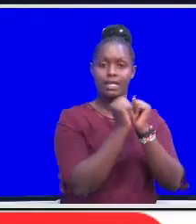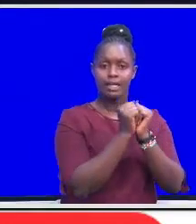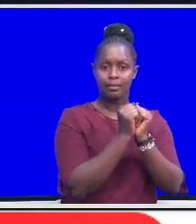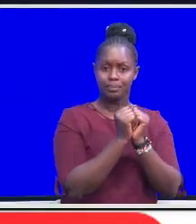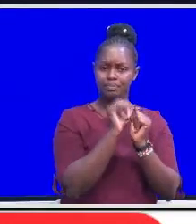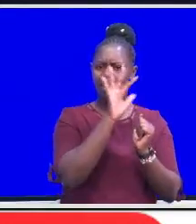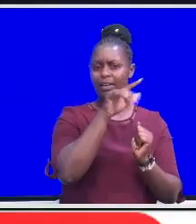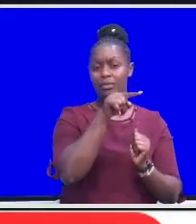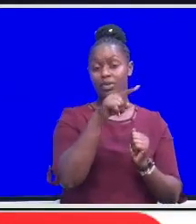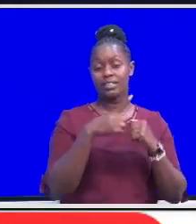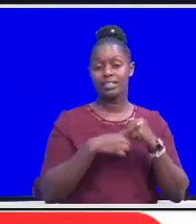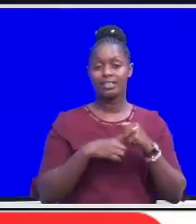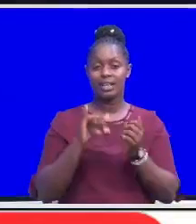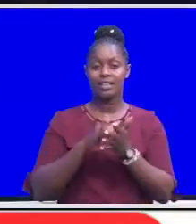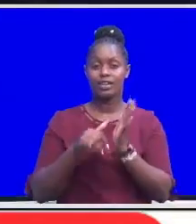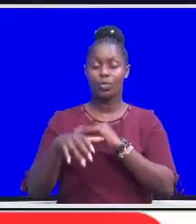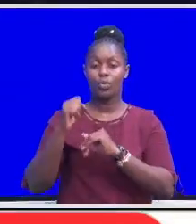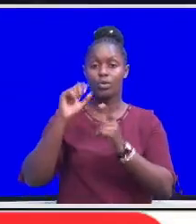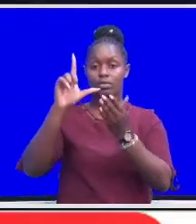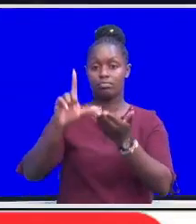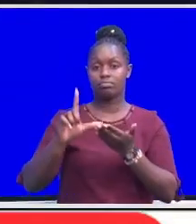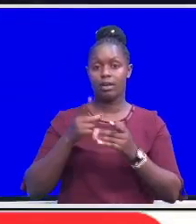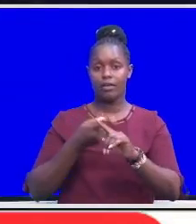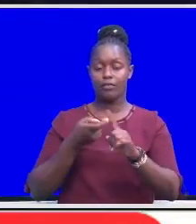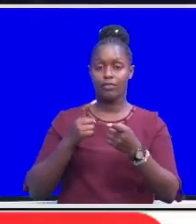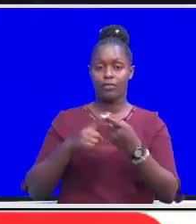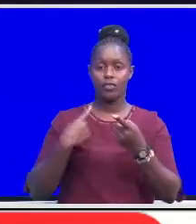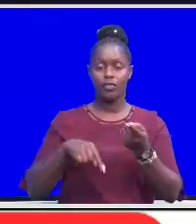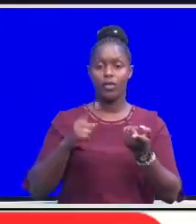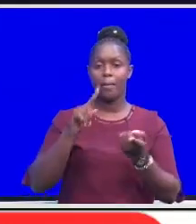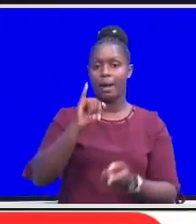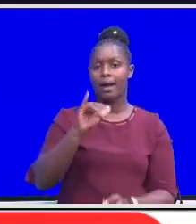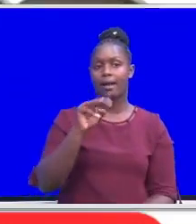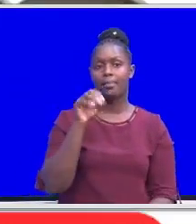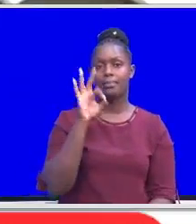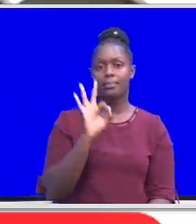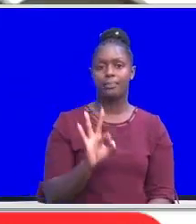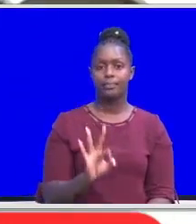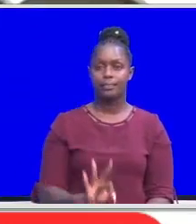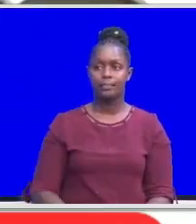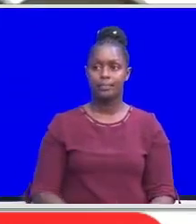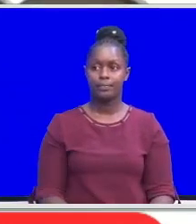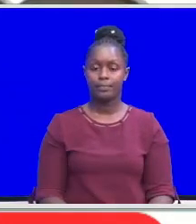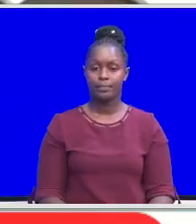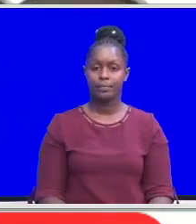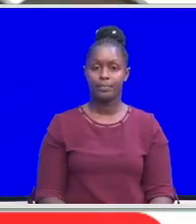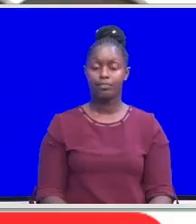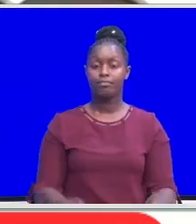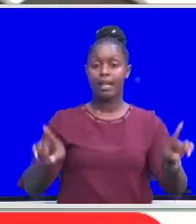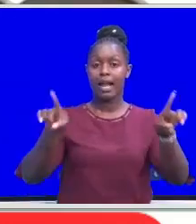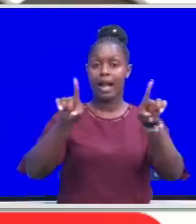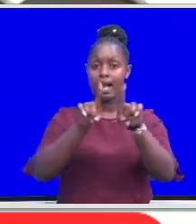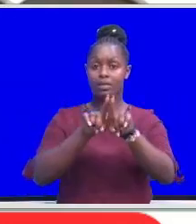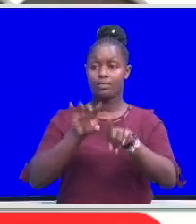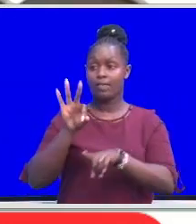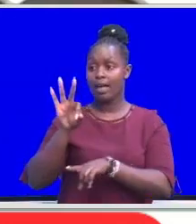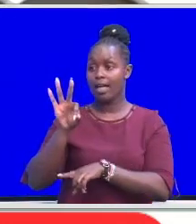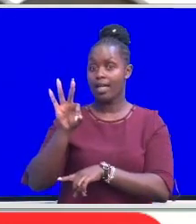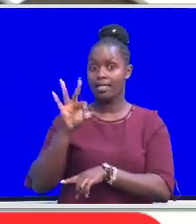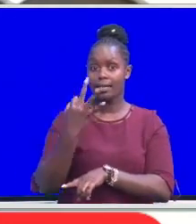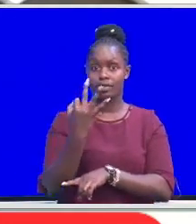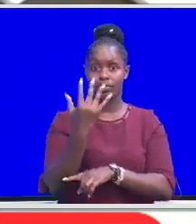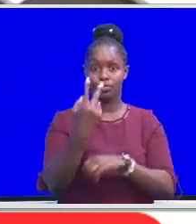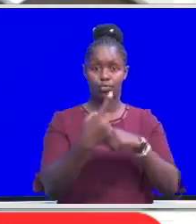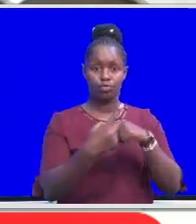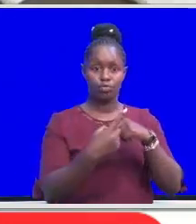5.416 zilizokopwa kutoka kwa wakopeshaji wa nje ya taifa. As of 30th June, the public